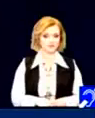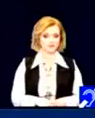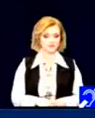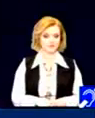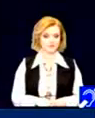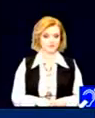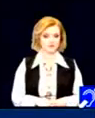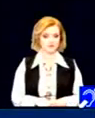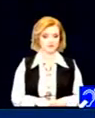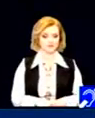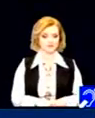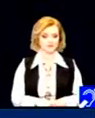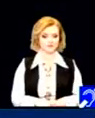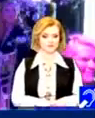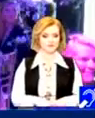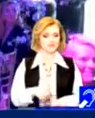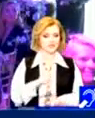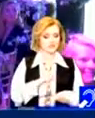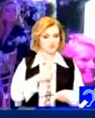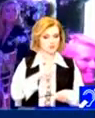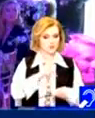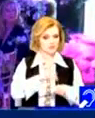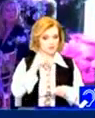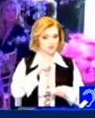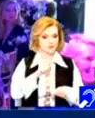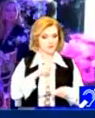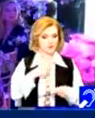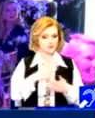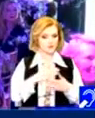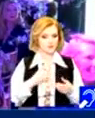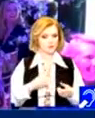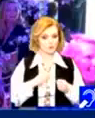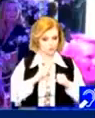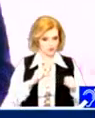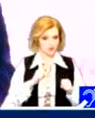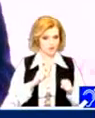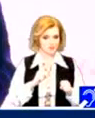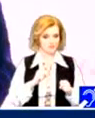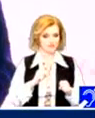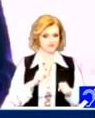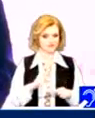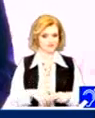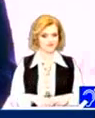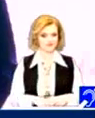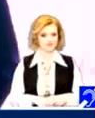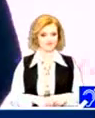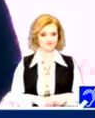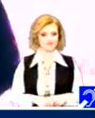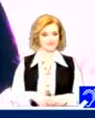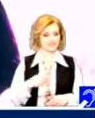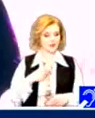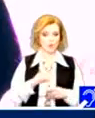curaj aici și un sens al comunității și sunteți curajos, curajoase și profesionist și asta